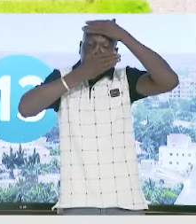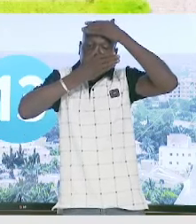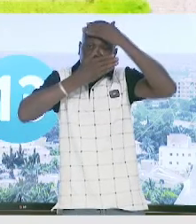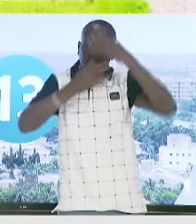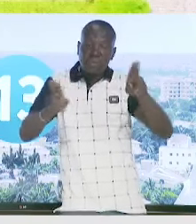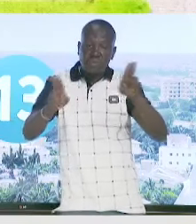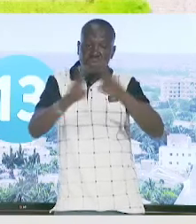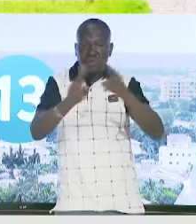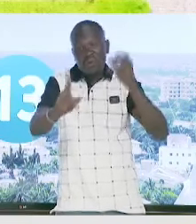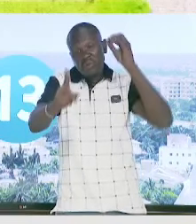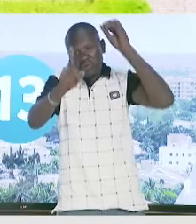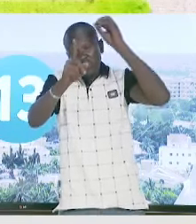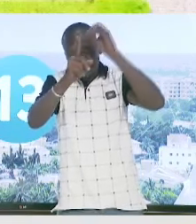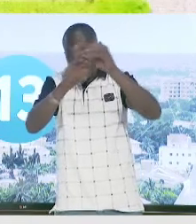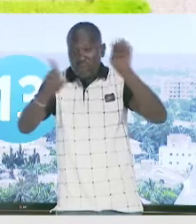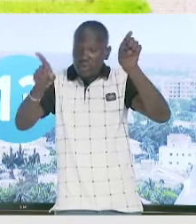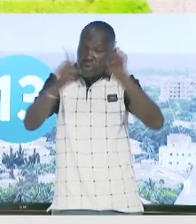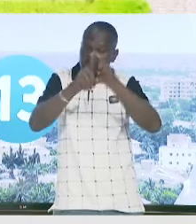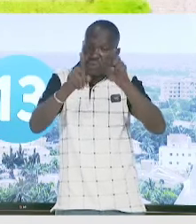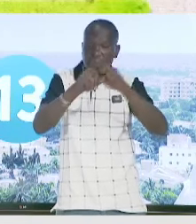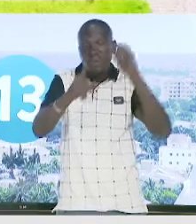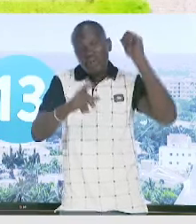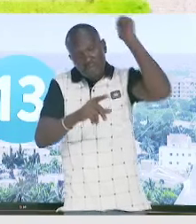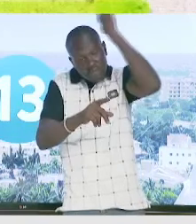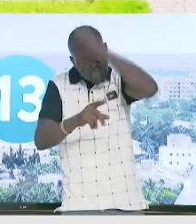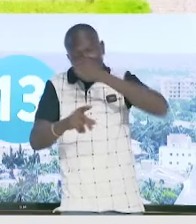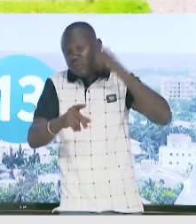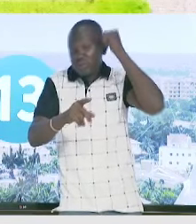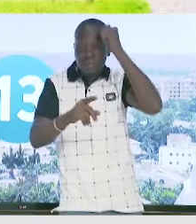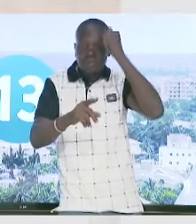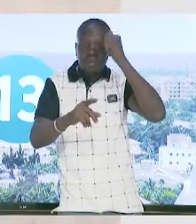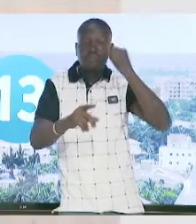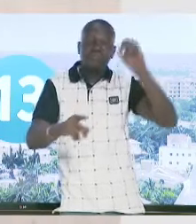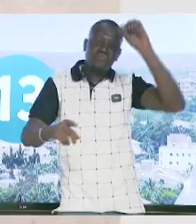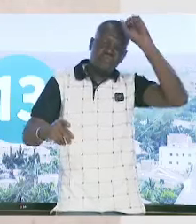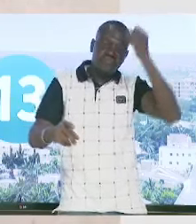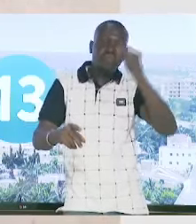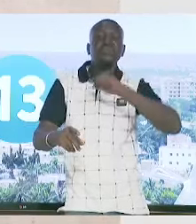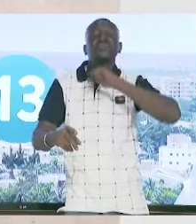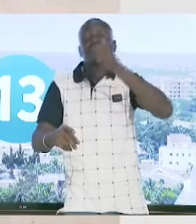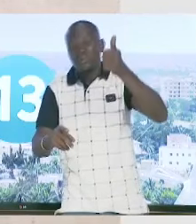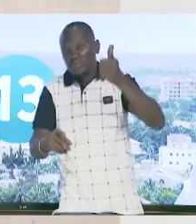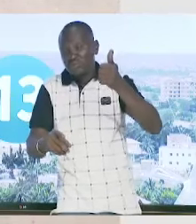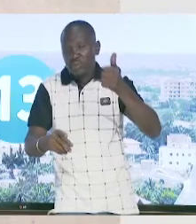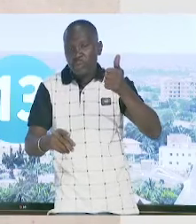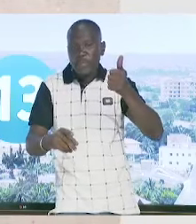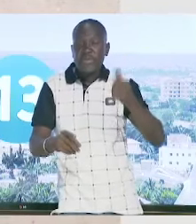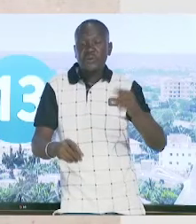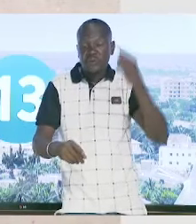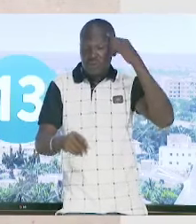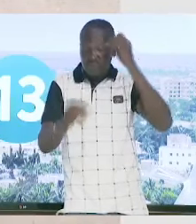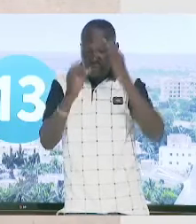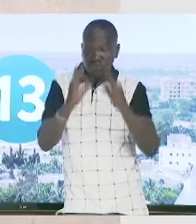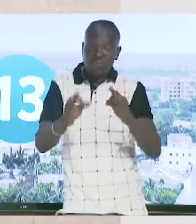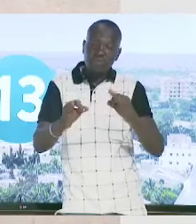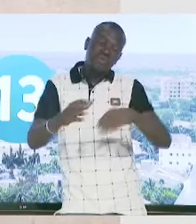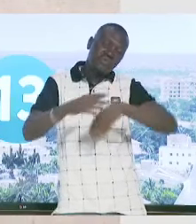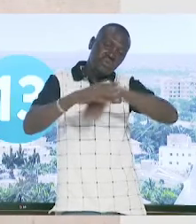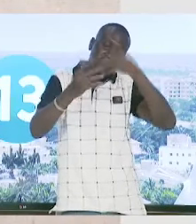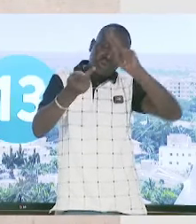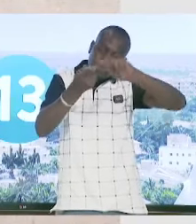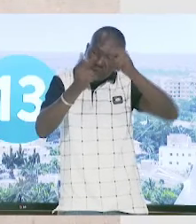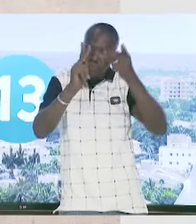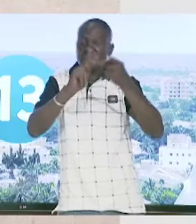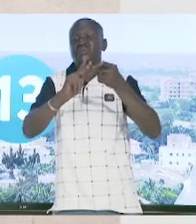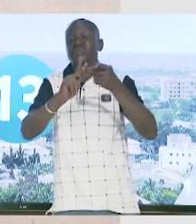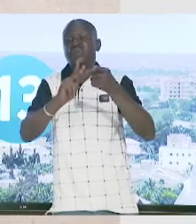même idéologie panafricaniste et anti-impérialiste. Nous avons décidé de sortir des partenariats de